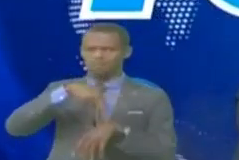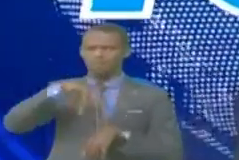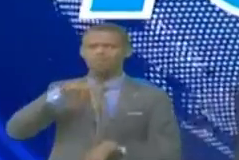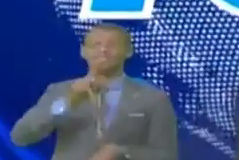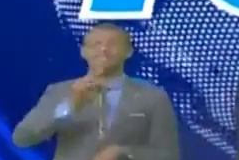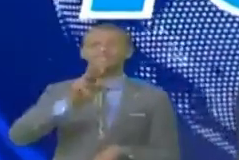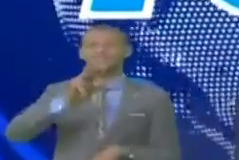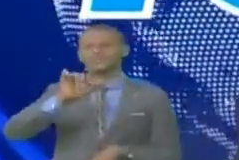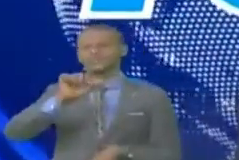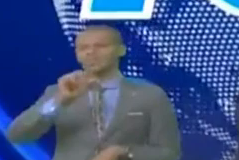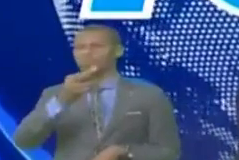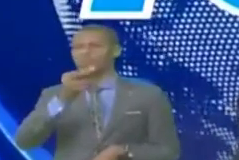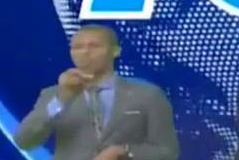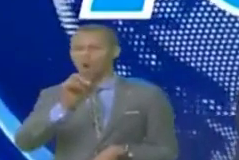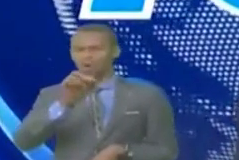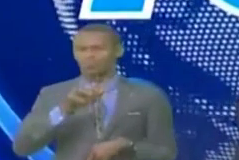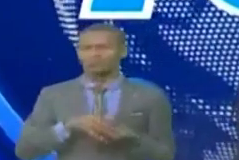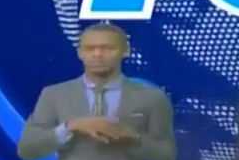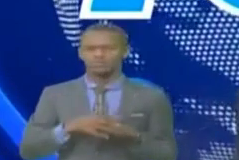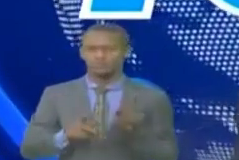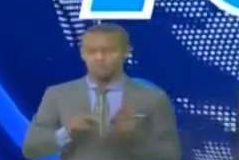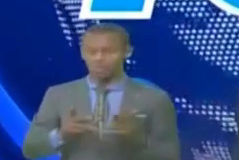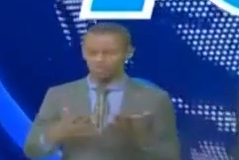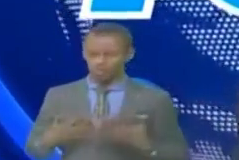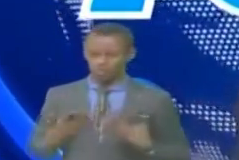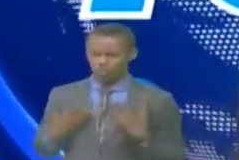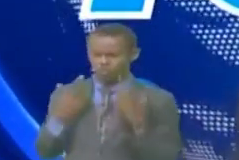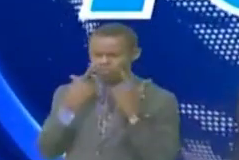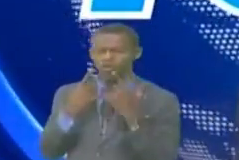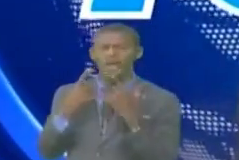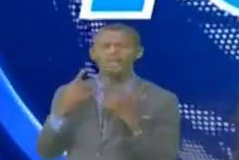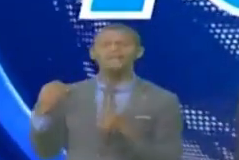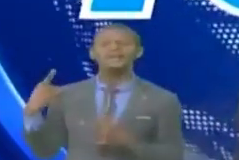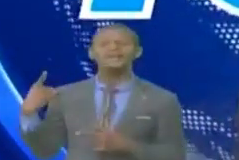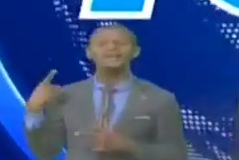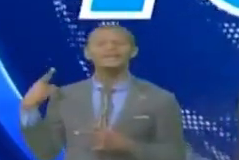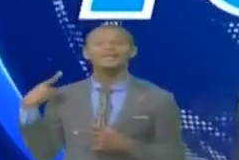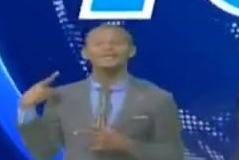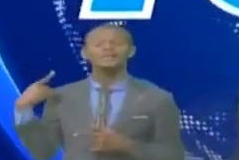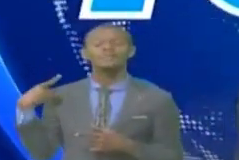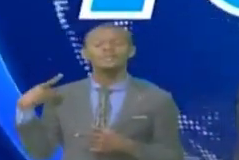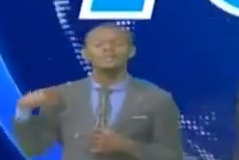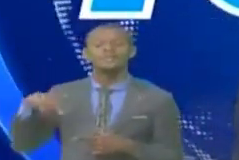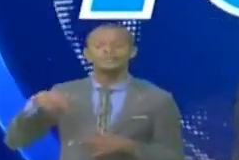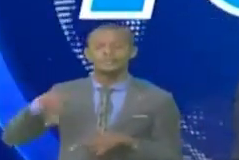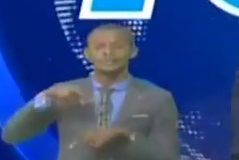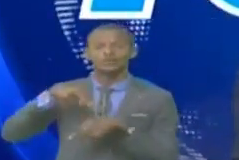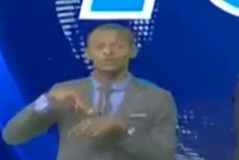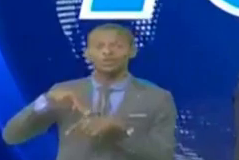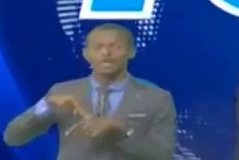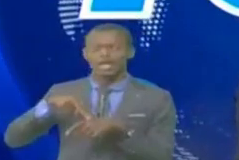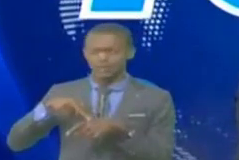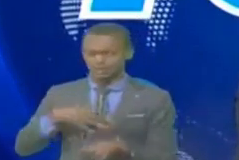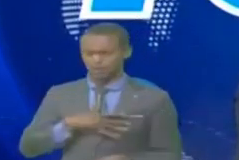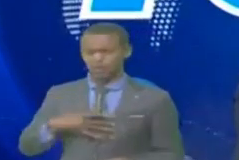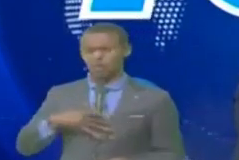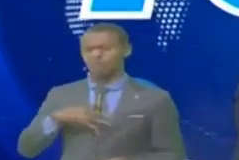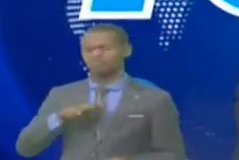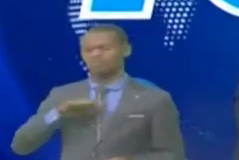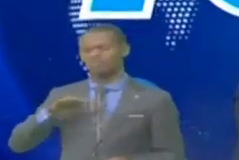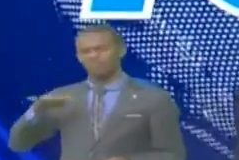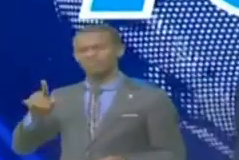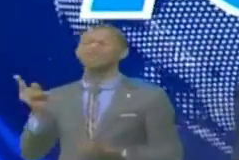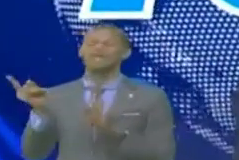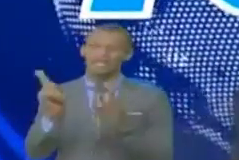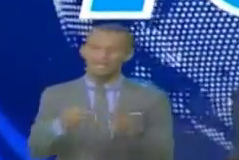pays a réservé un accueil digne au député national Jonathan Bialousuka en tournée dans quelques territoires de